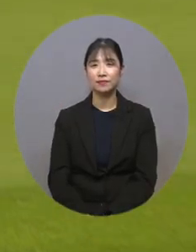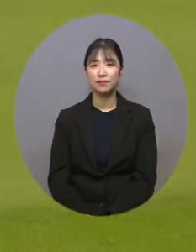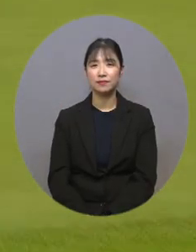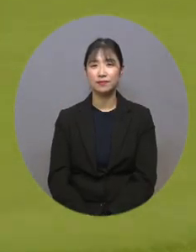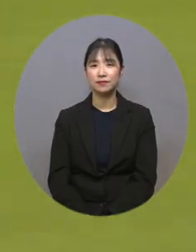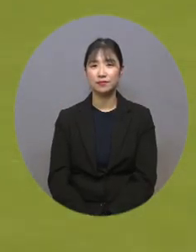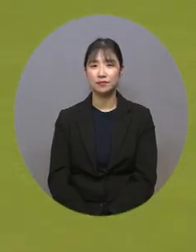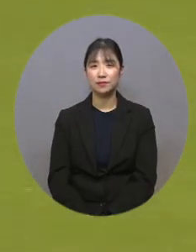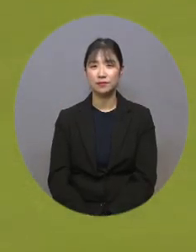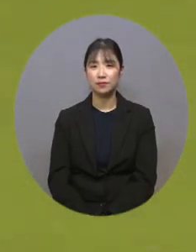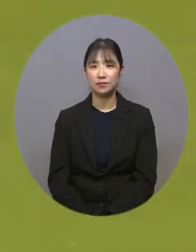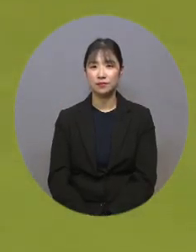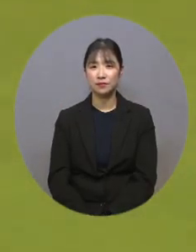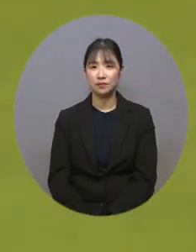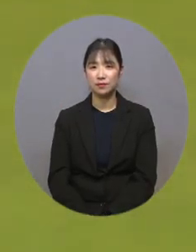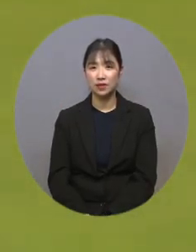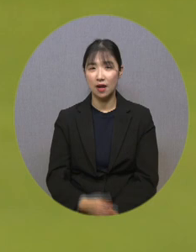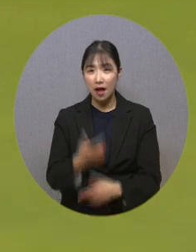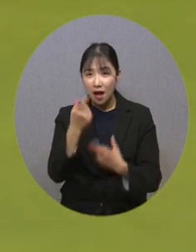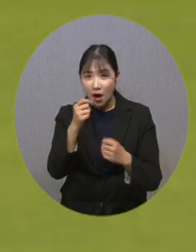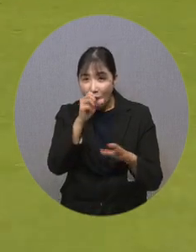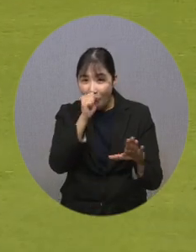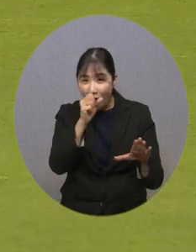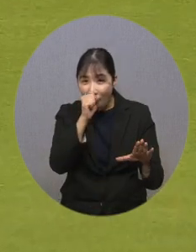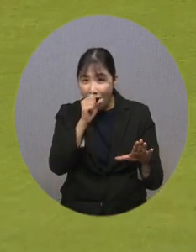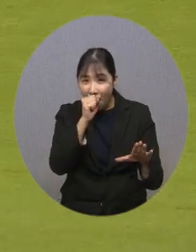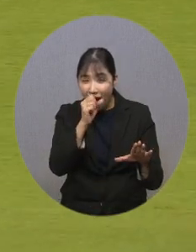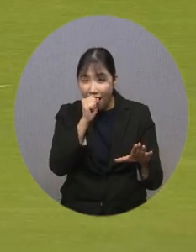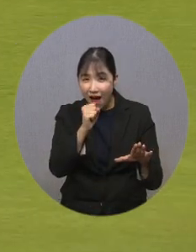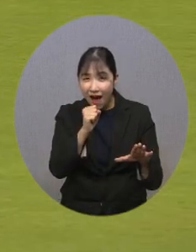와, 좀 딴 것 같은데 들어가나? 어, 좋다, 좋다, 좋다.